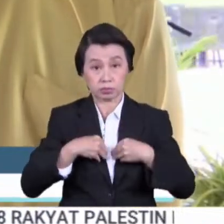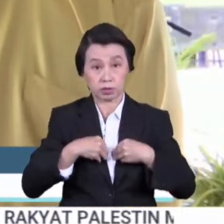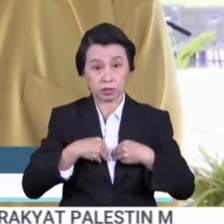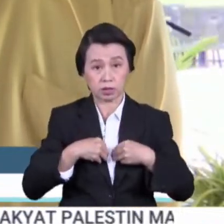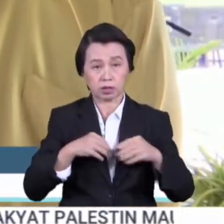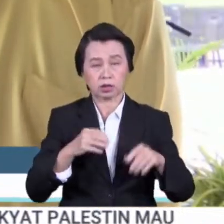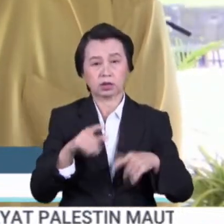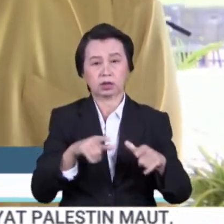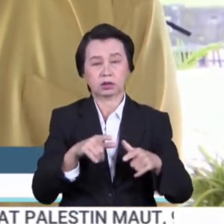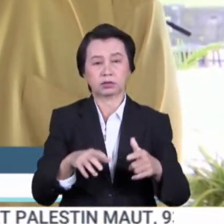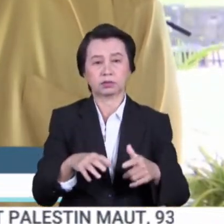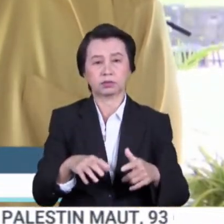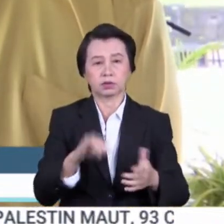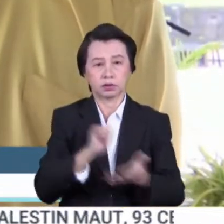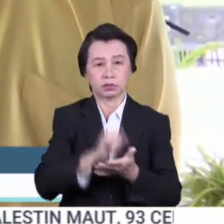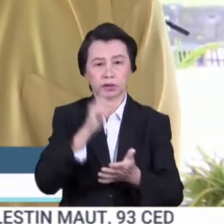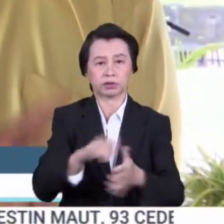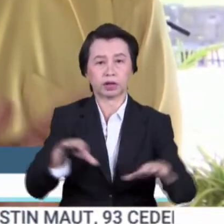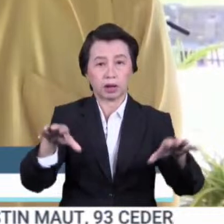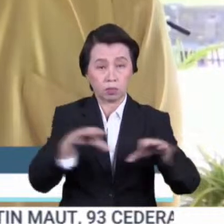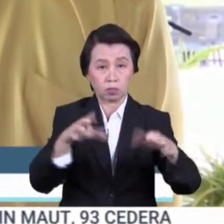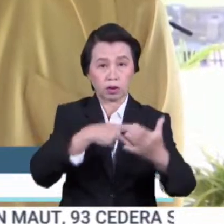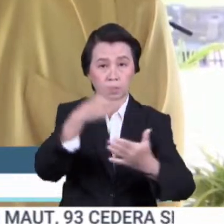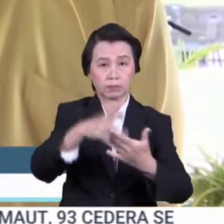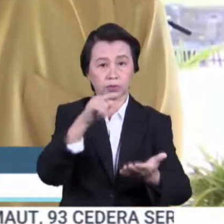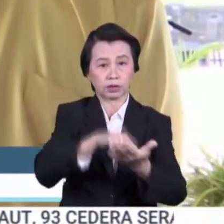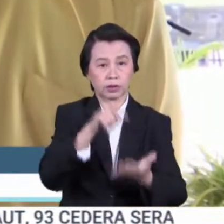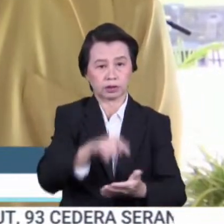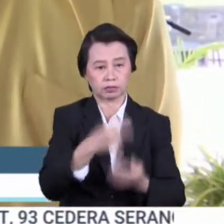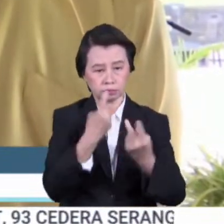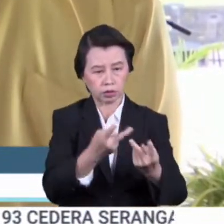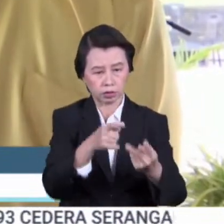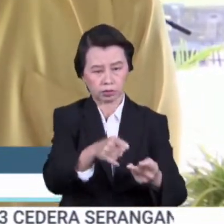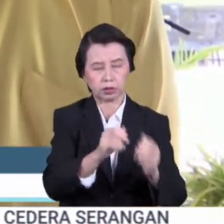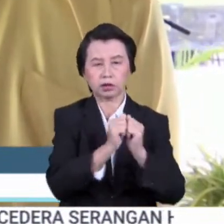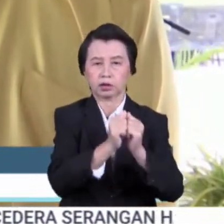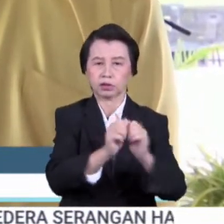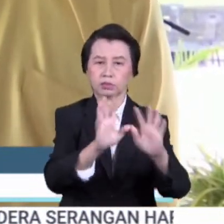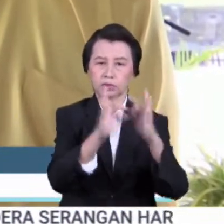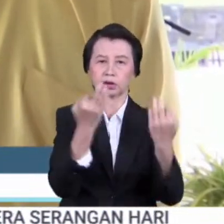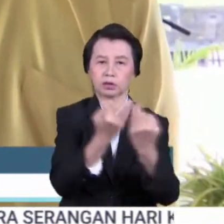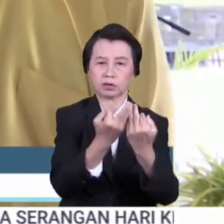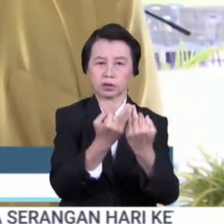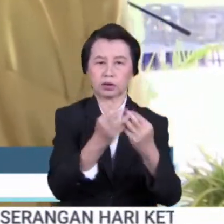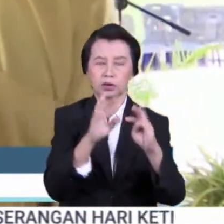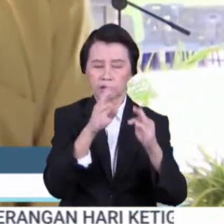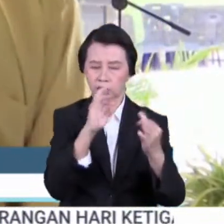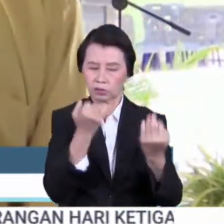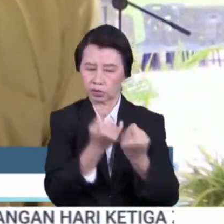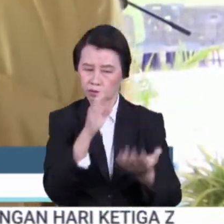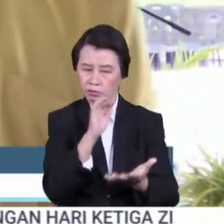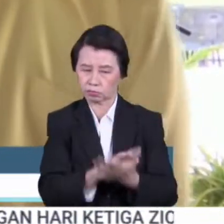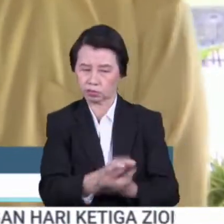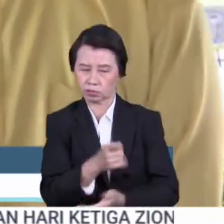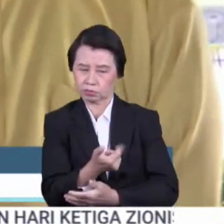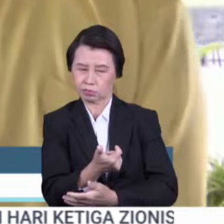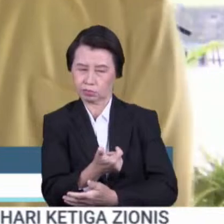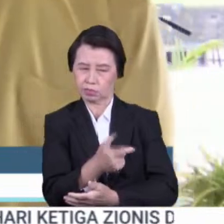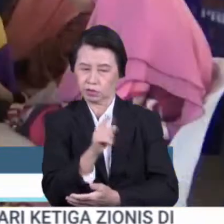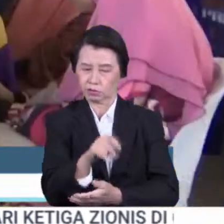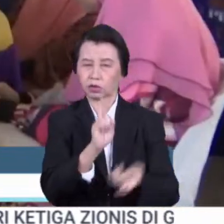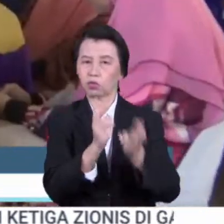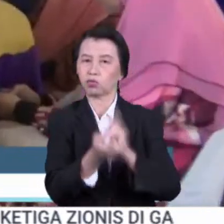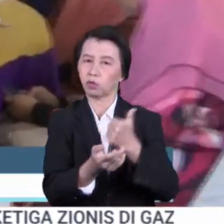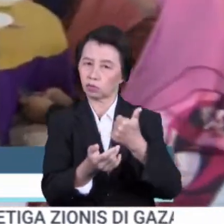keluarga dah rasa yakin. Sebab tu saya buat program ni untuk lihat dia bersama dengan keluarga. Keluarga dah mula yakin bahawa mereka ni dah banyak